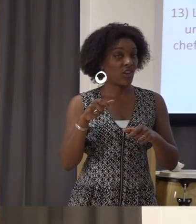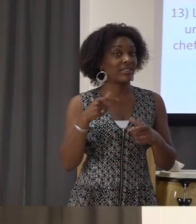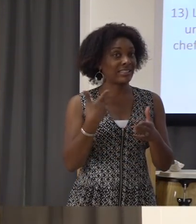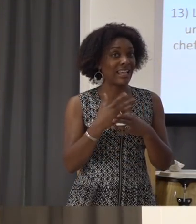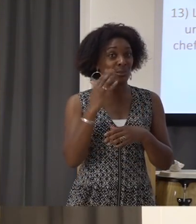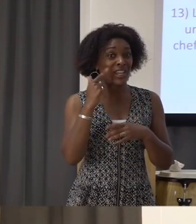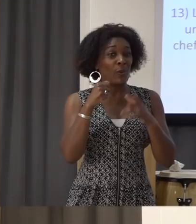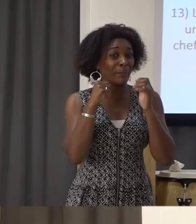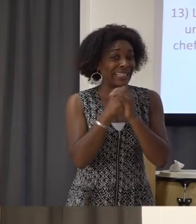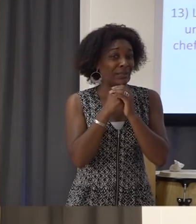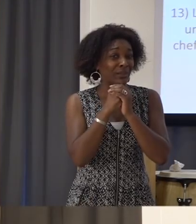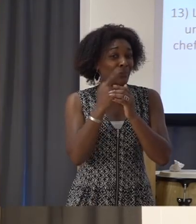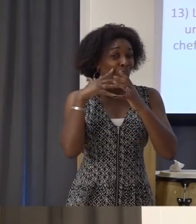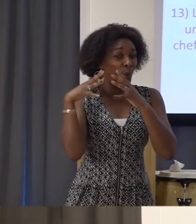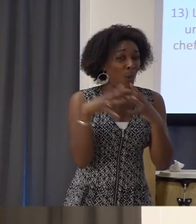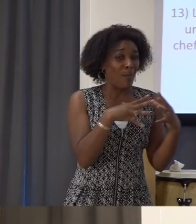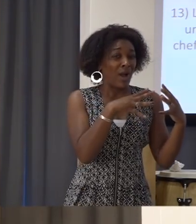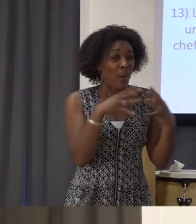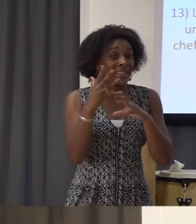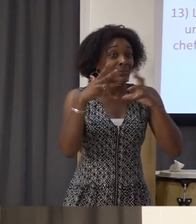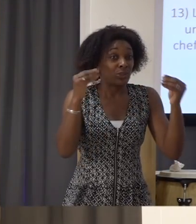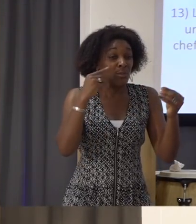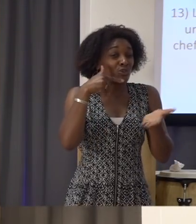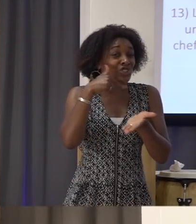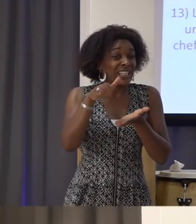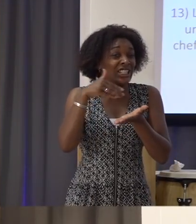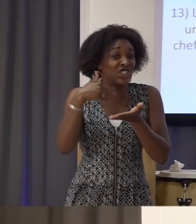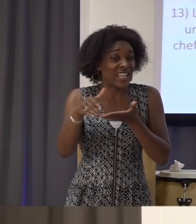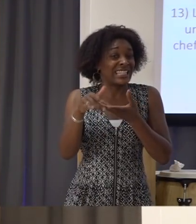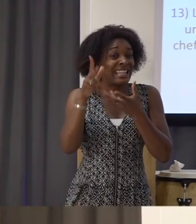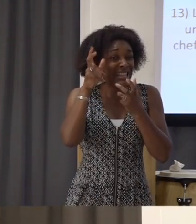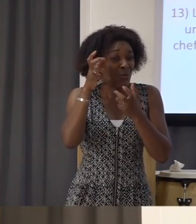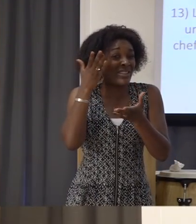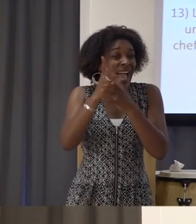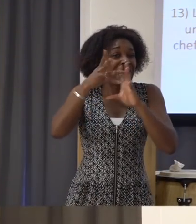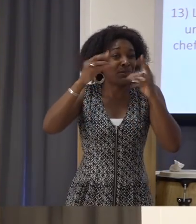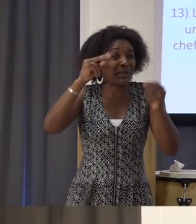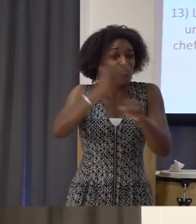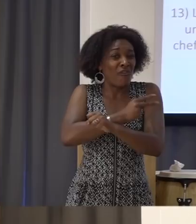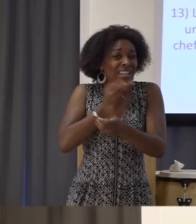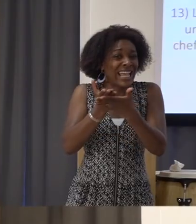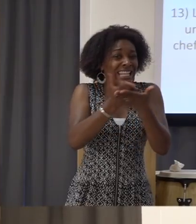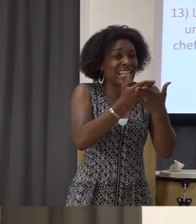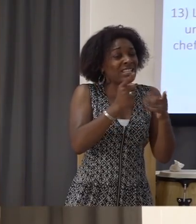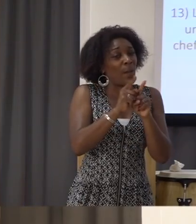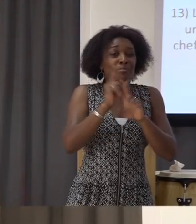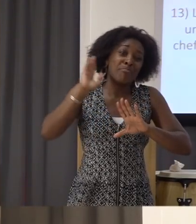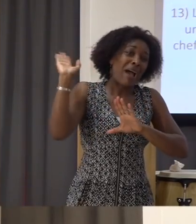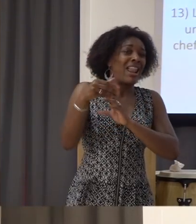combattre le bon combat afin de mettre à l'échec toutes ces malédictions.